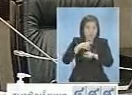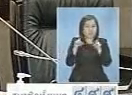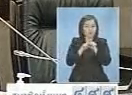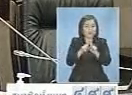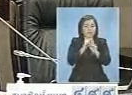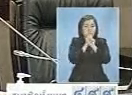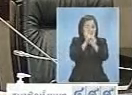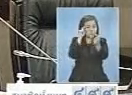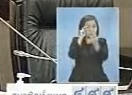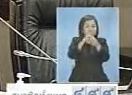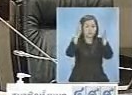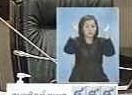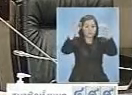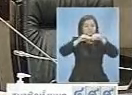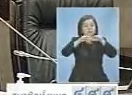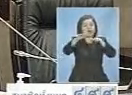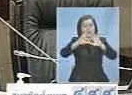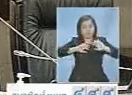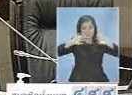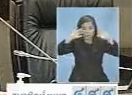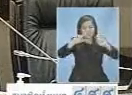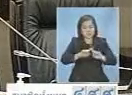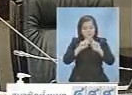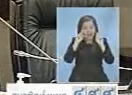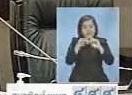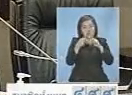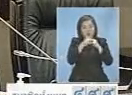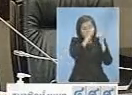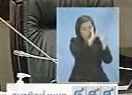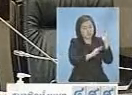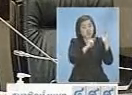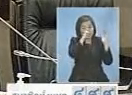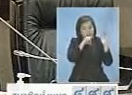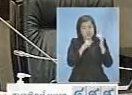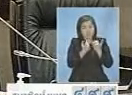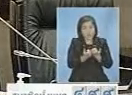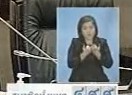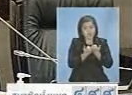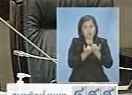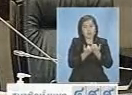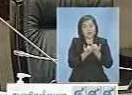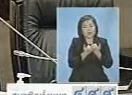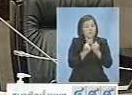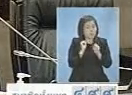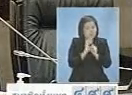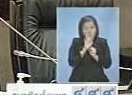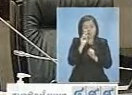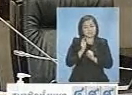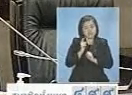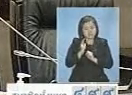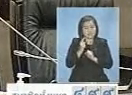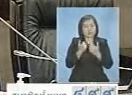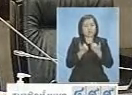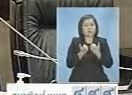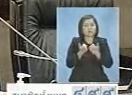ว้ในนโยบายของรัฐบาลแต่ปัญหาของประเทศขณะนี้เราขาดแคลนจริงๆเราขาดแ